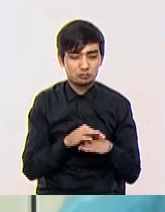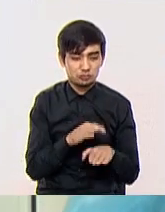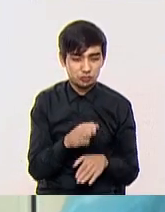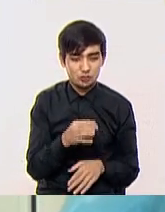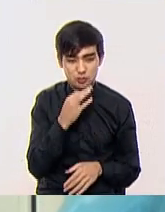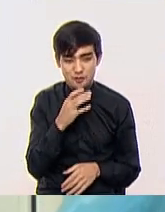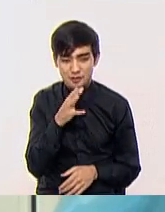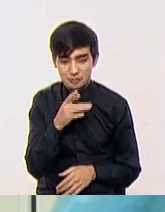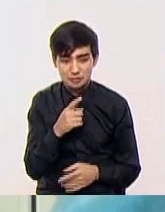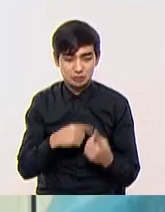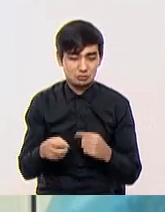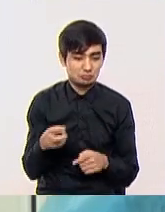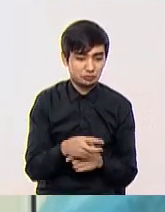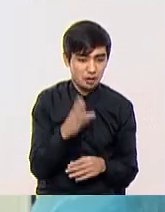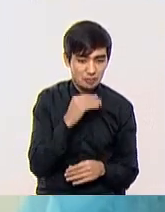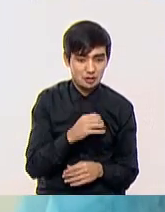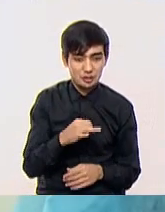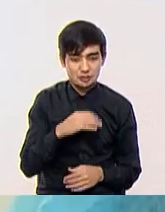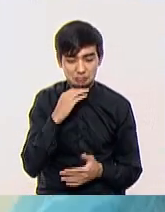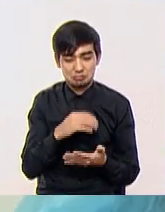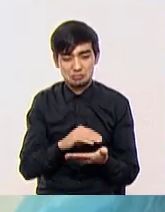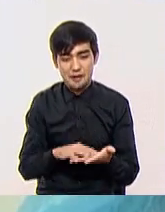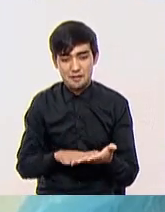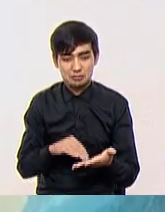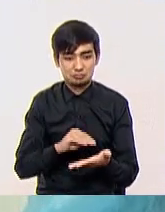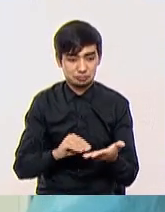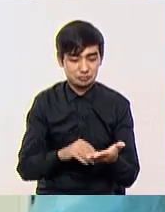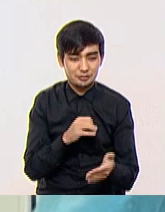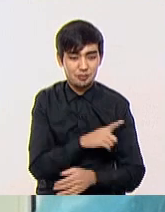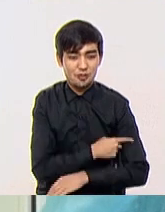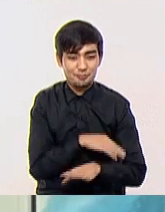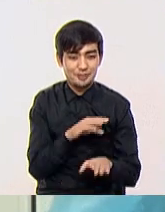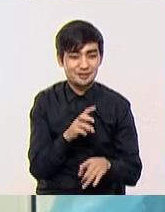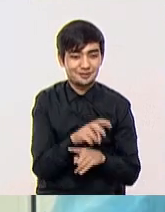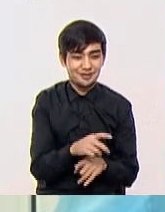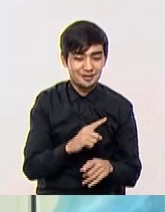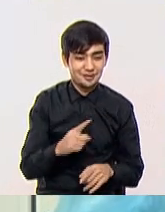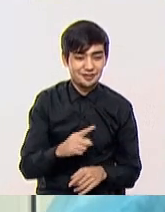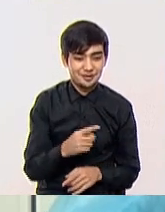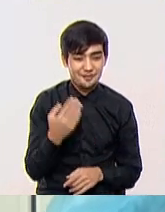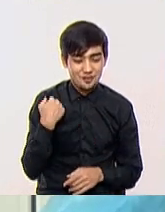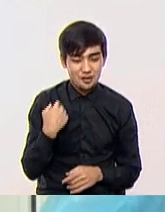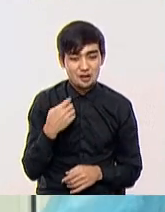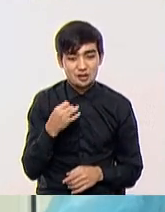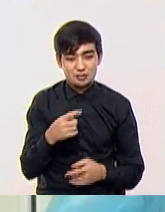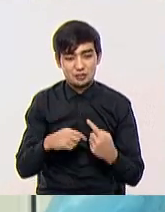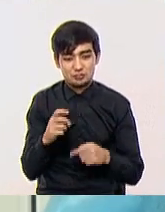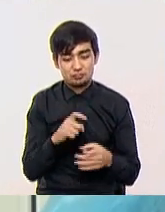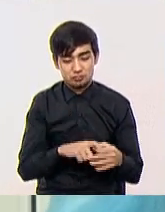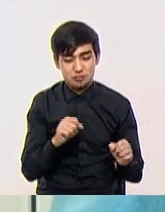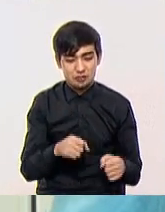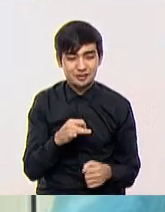момент они могут обратно вернуться. Они достаточно написать заявление в ту поликлинику, в которую они раньше ходили. Но, уверяю вас, это